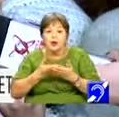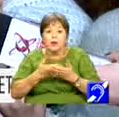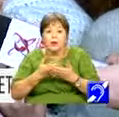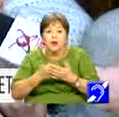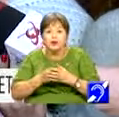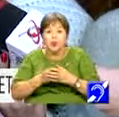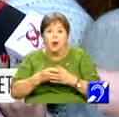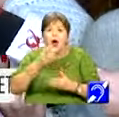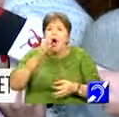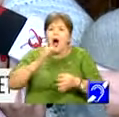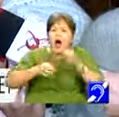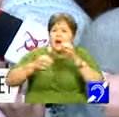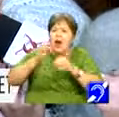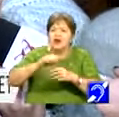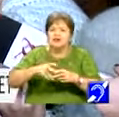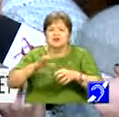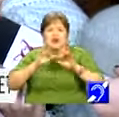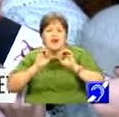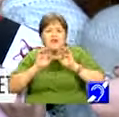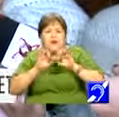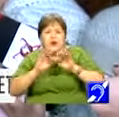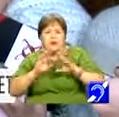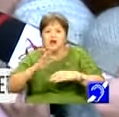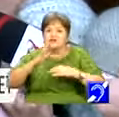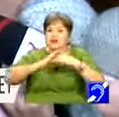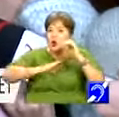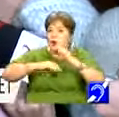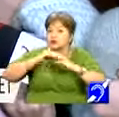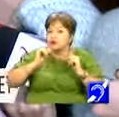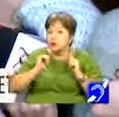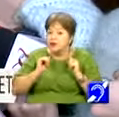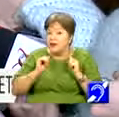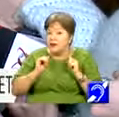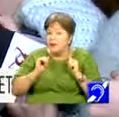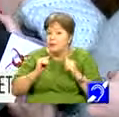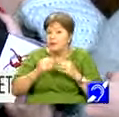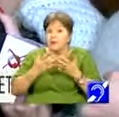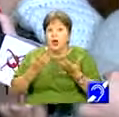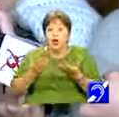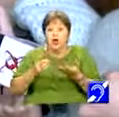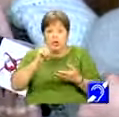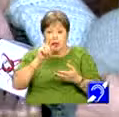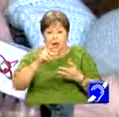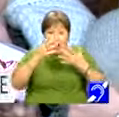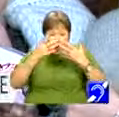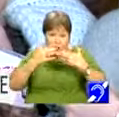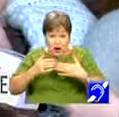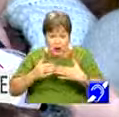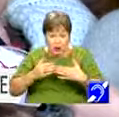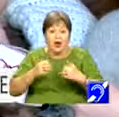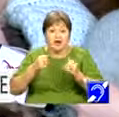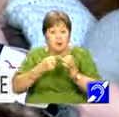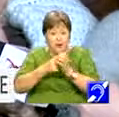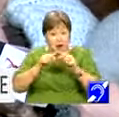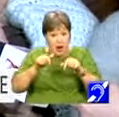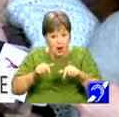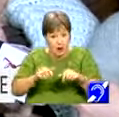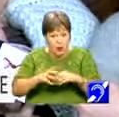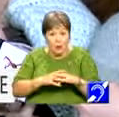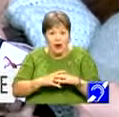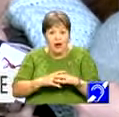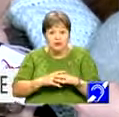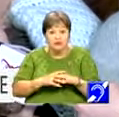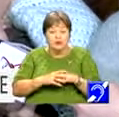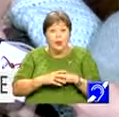cercetare iti și construcții impactul pe care noi la Am calculat este un pe care